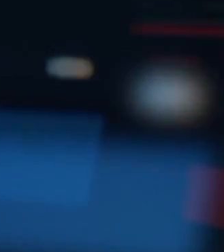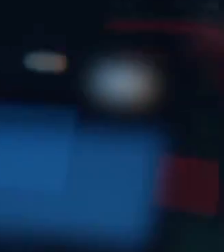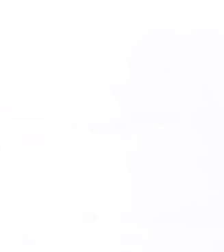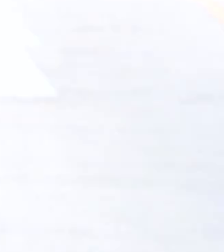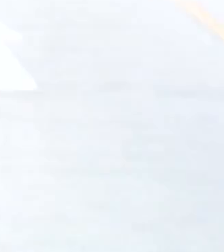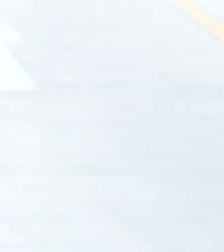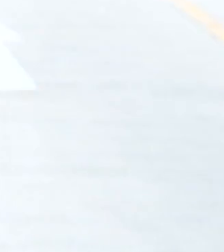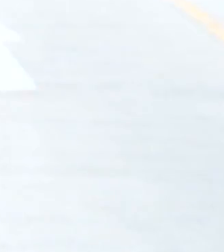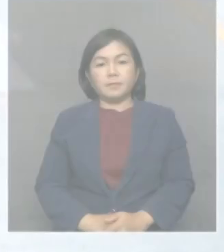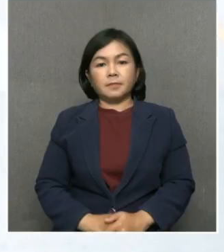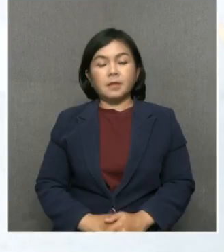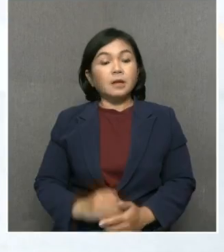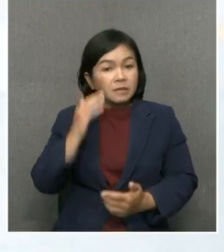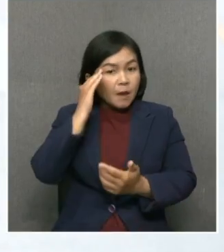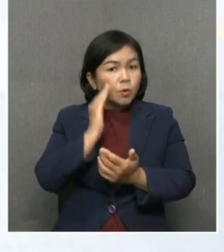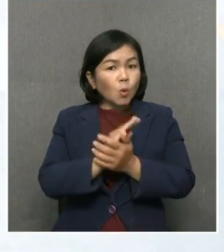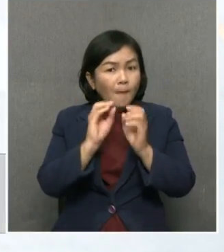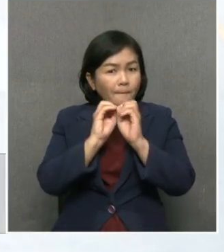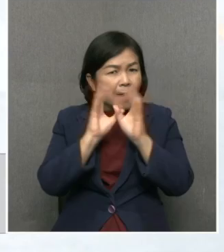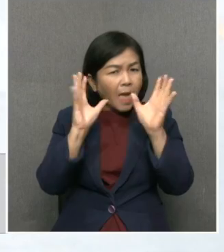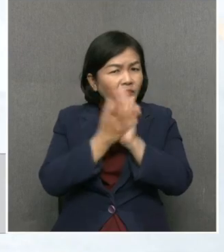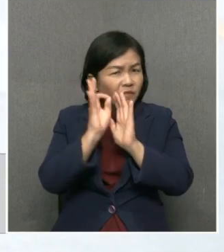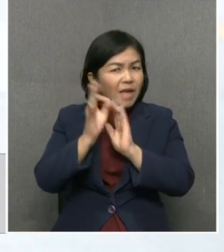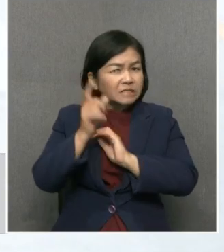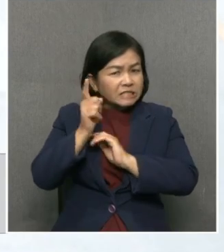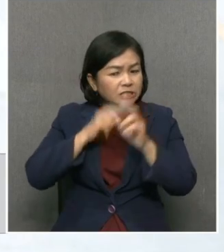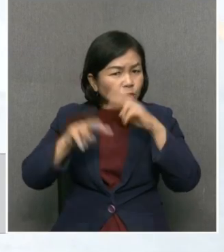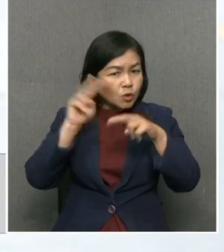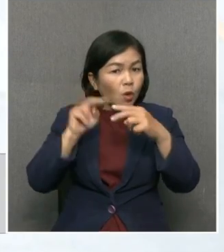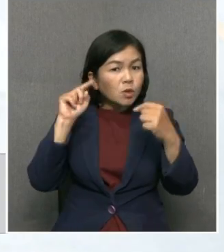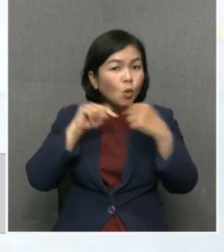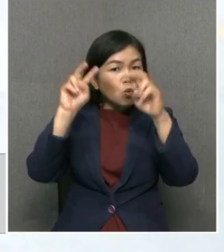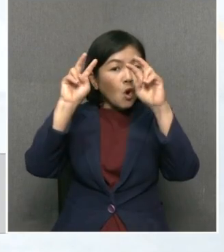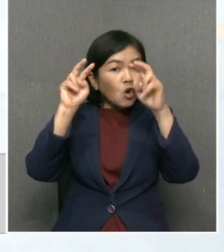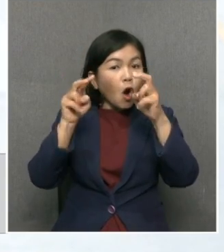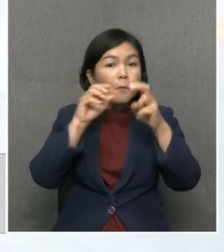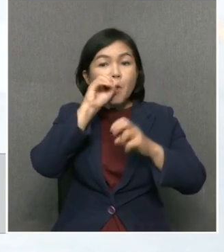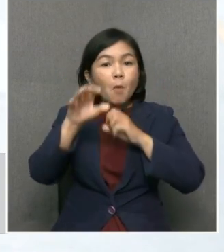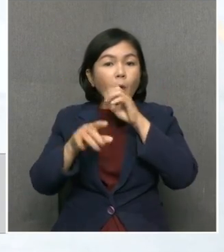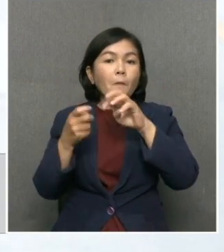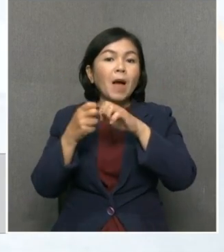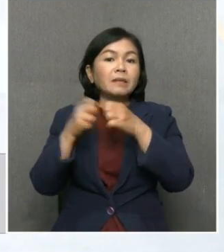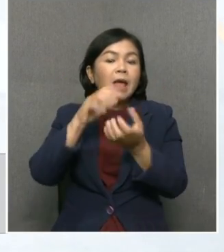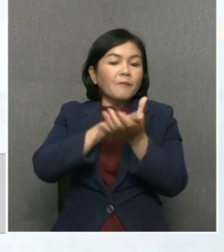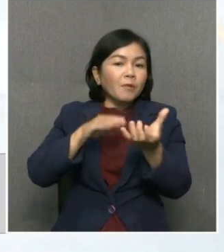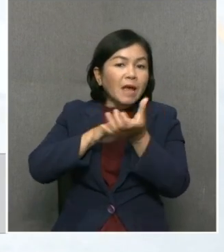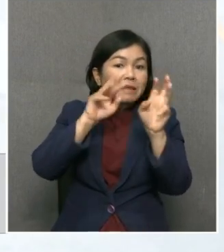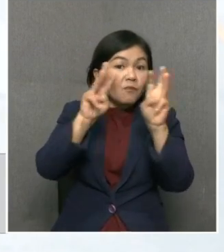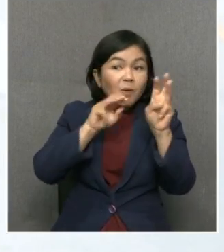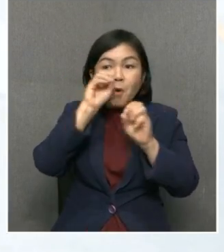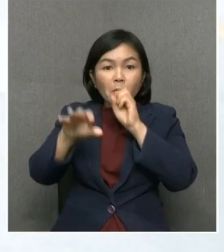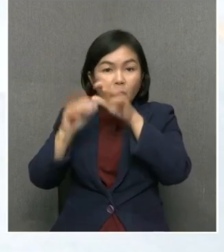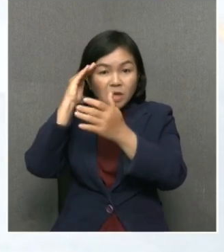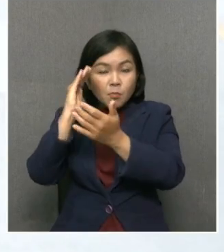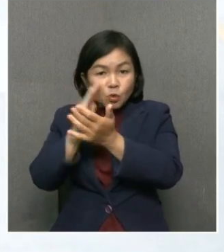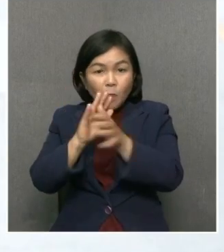ค่ะตำรวจเปิดเพ็จใหม่รับแจ้งความเฉพาะบ่อแซพนันออนไลน์โดยเฉพาะค่ะแถมยังมีตำรวจไปสอบปากคำ